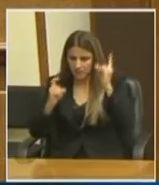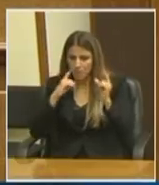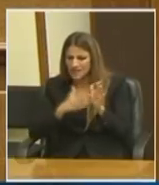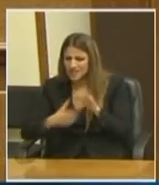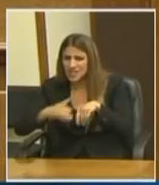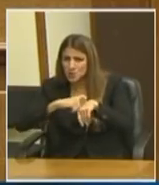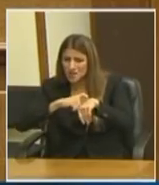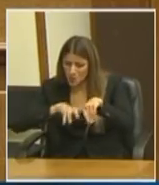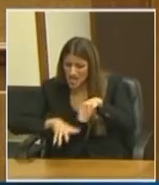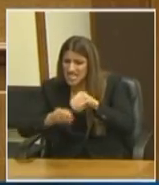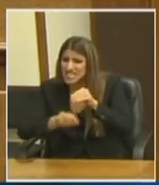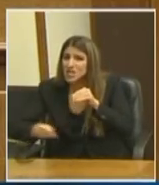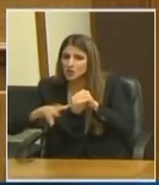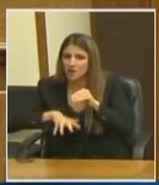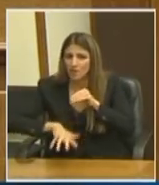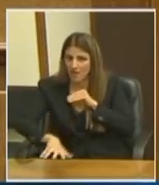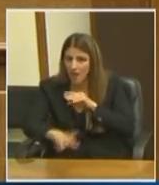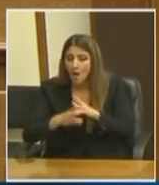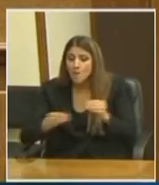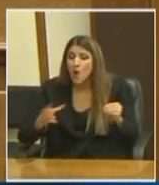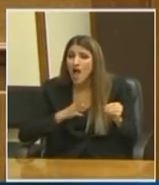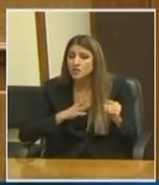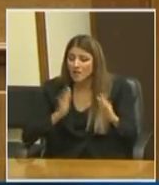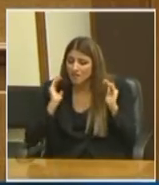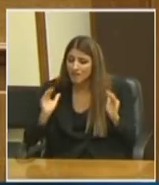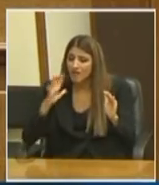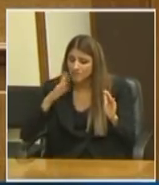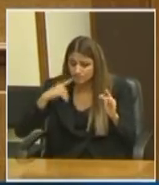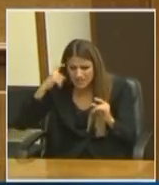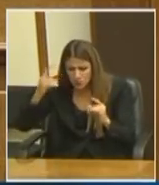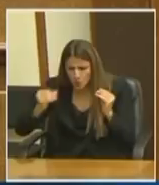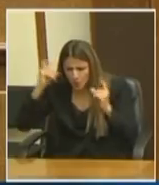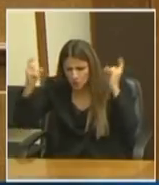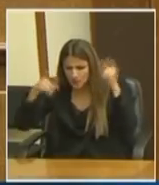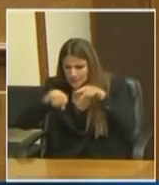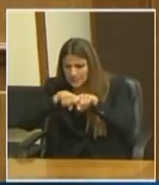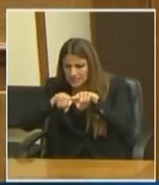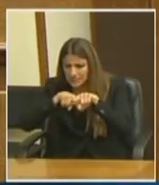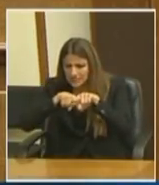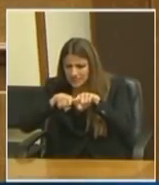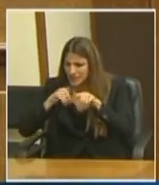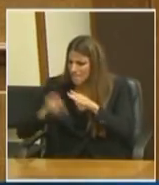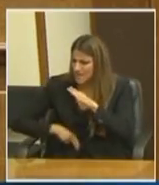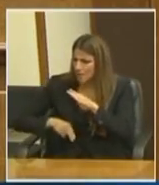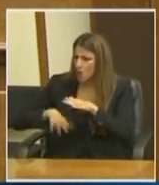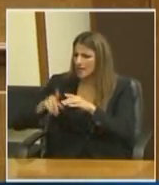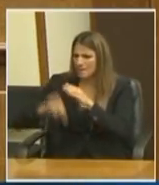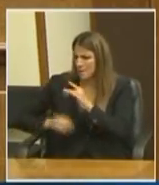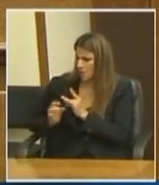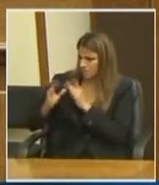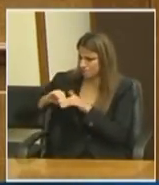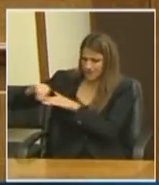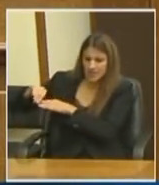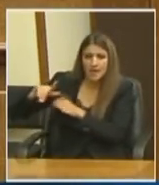που έρχονται, πολλοί πολίτες συνεχίζουν να είναι οργισμένοι και χωρίς το μνημόνιο αντιμνημόνιο υπάρχει πάντα ο